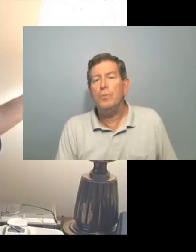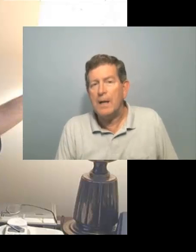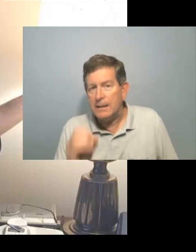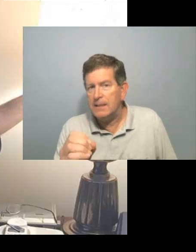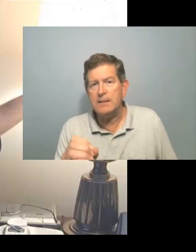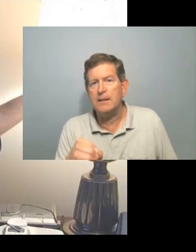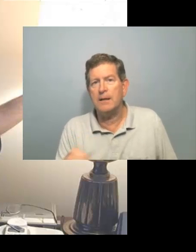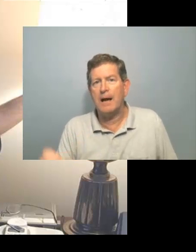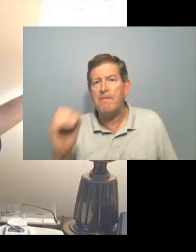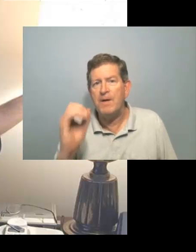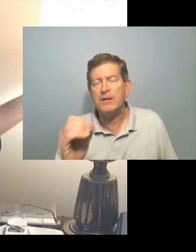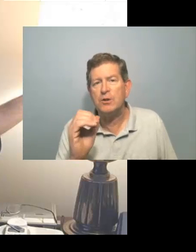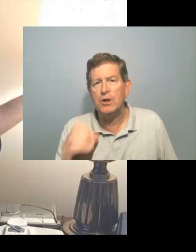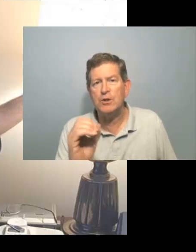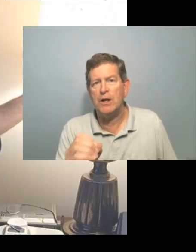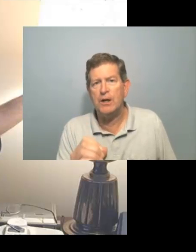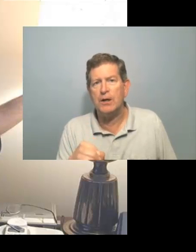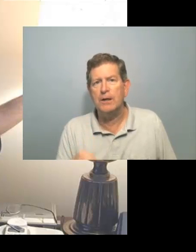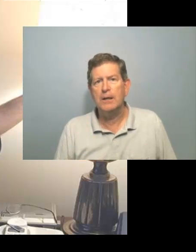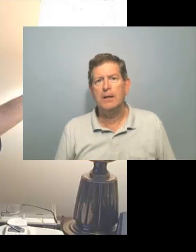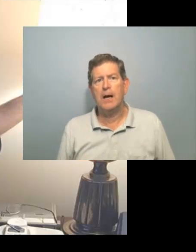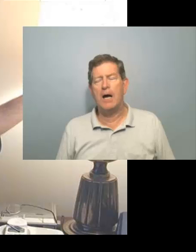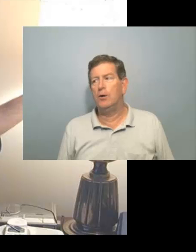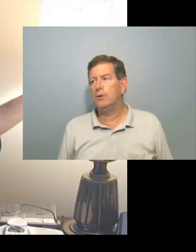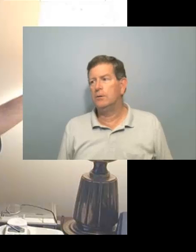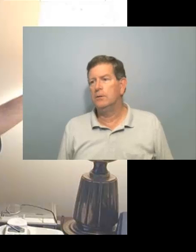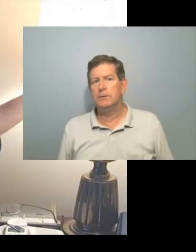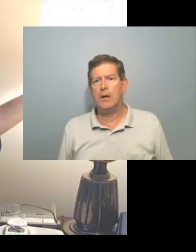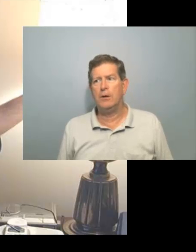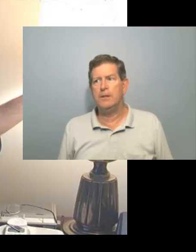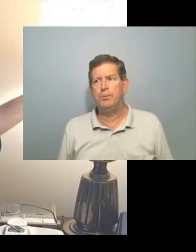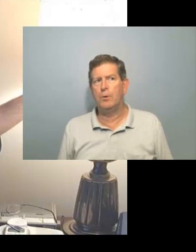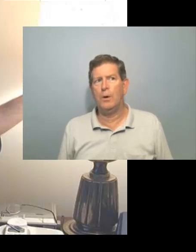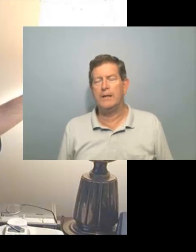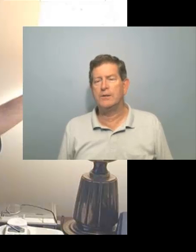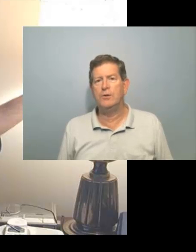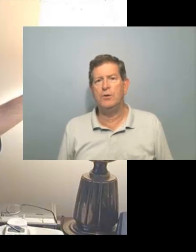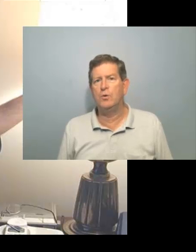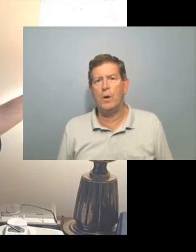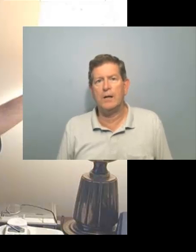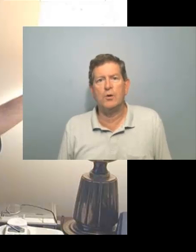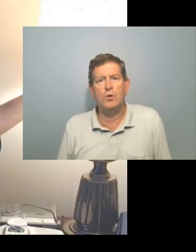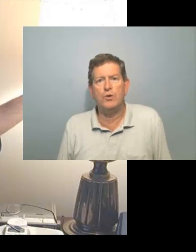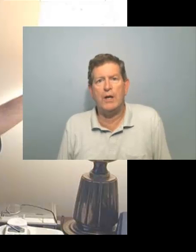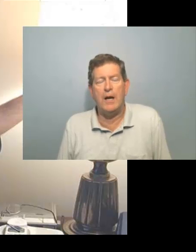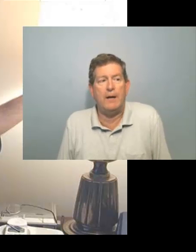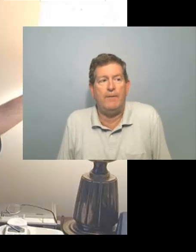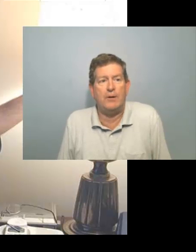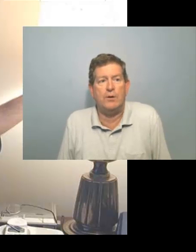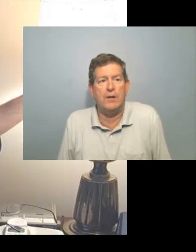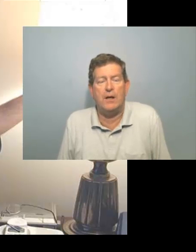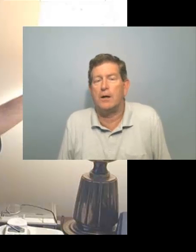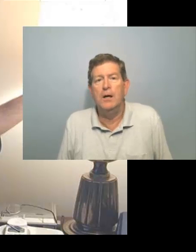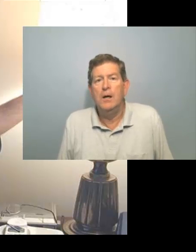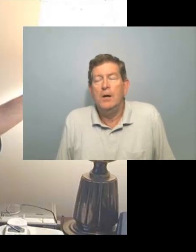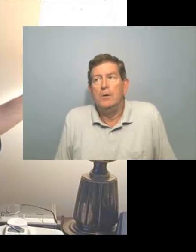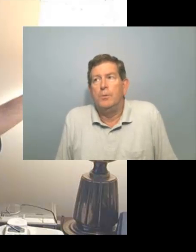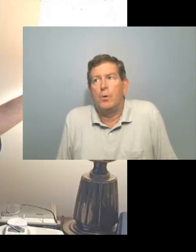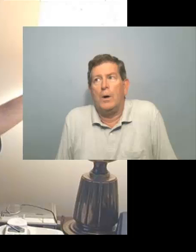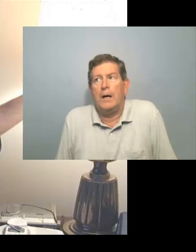à 10h, à 22h. Alors, Caroline, pourquoi est-ce que tu dois te coucher à